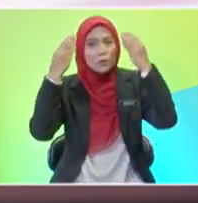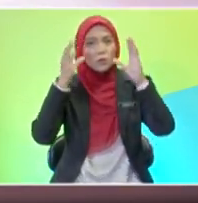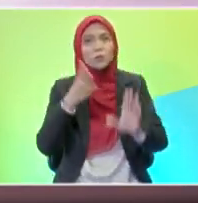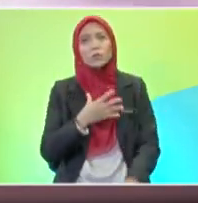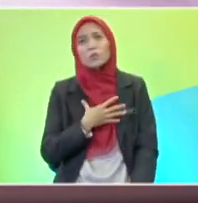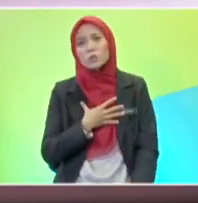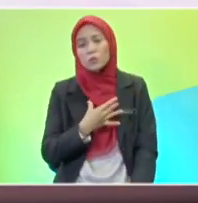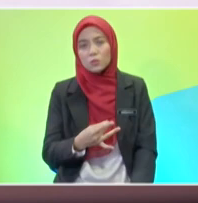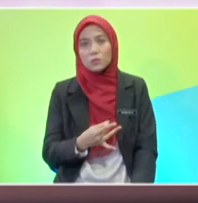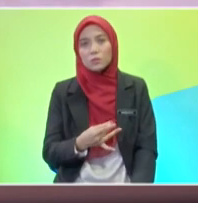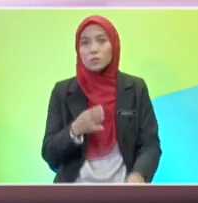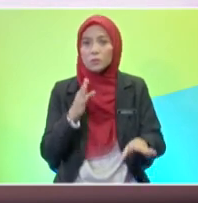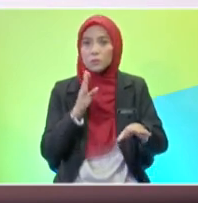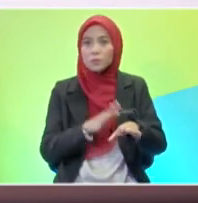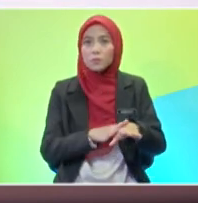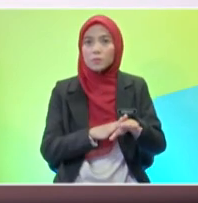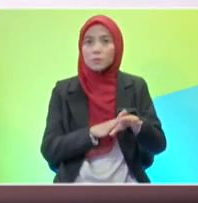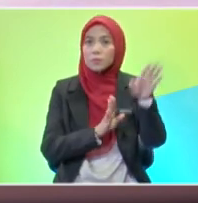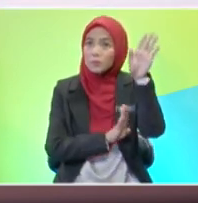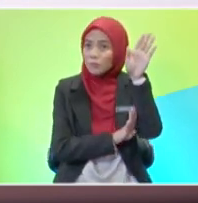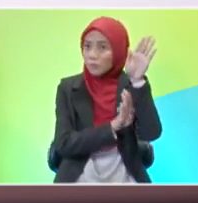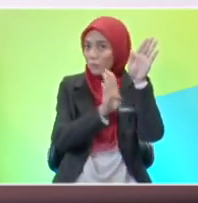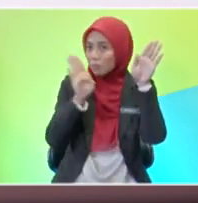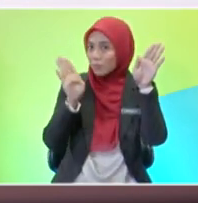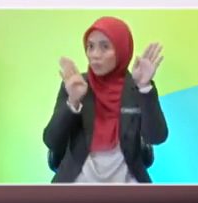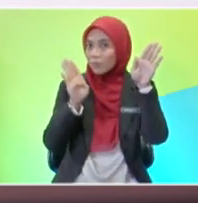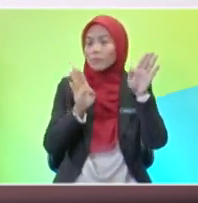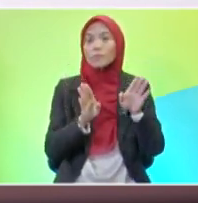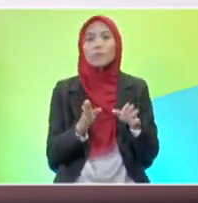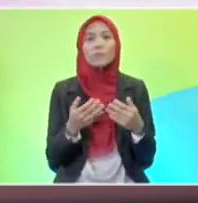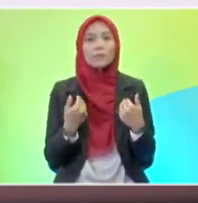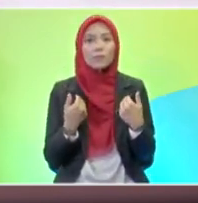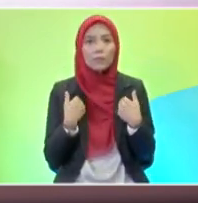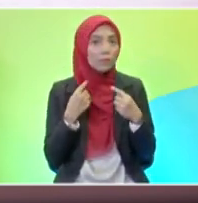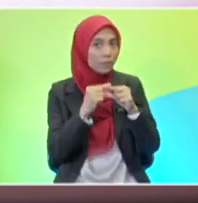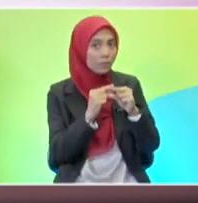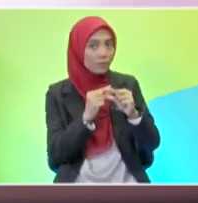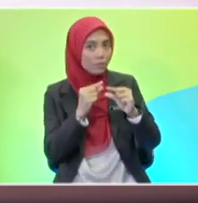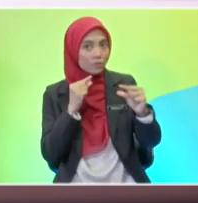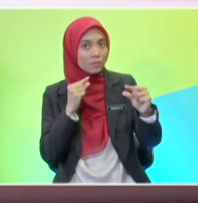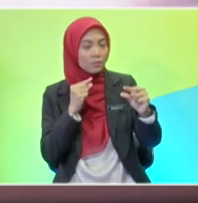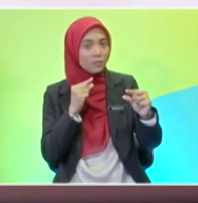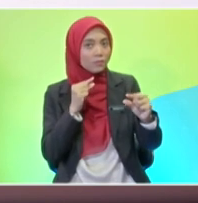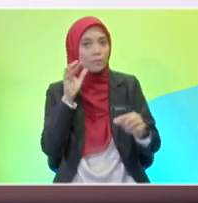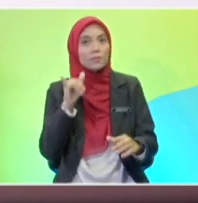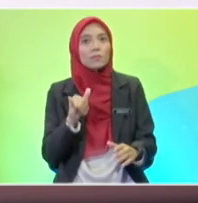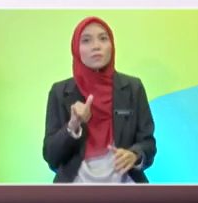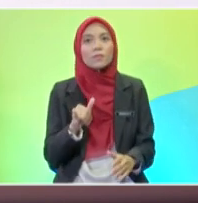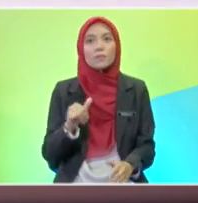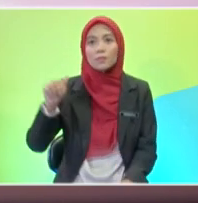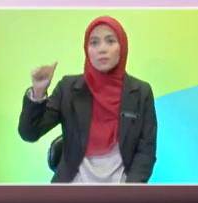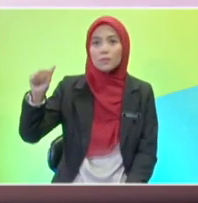ataupun kita Panggil tangkai sirih itu sendiri sebab ada elemen ke situ dia ada garisan beralun eh adegan